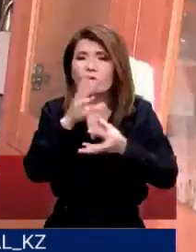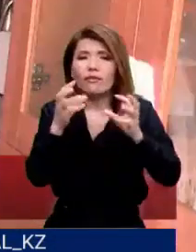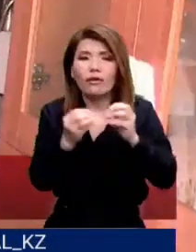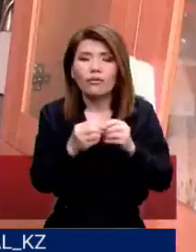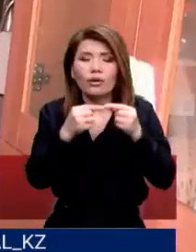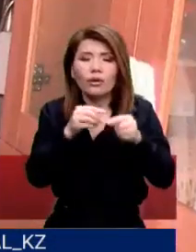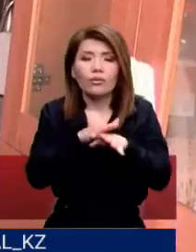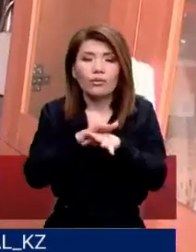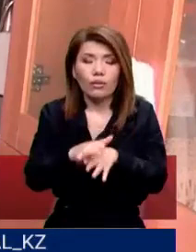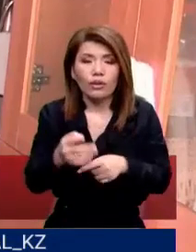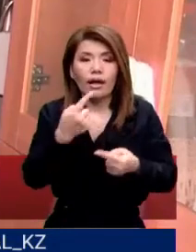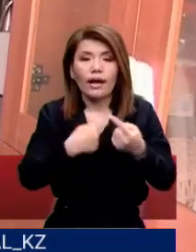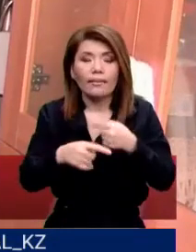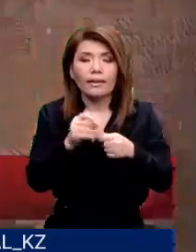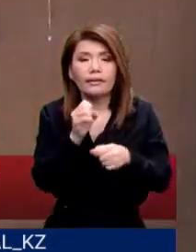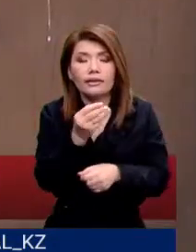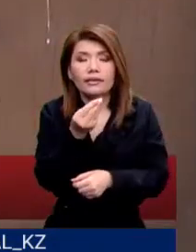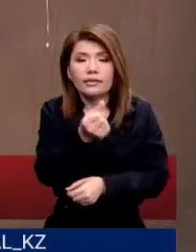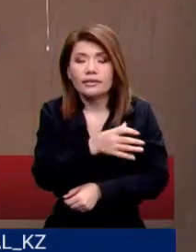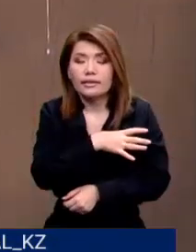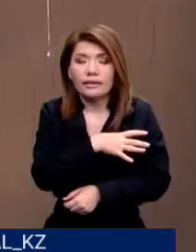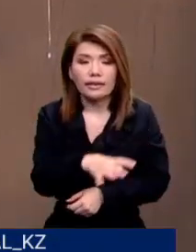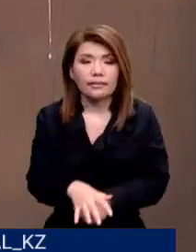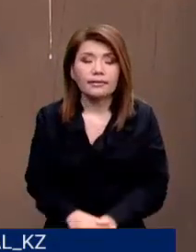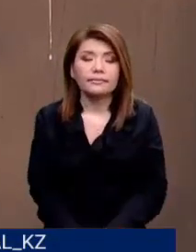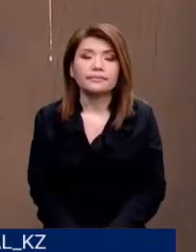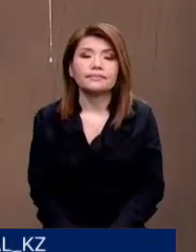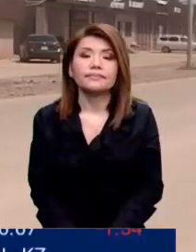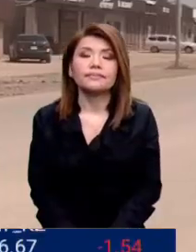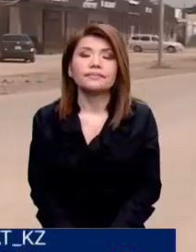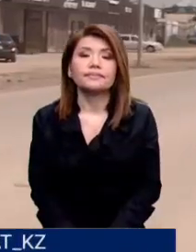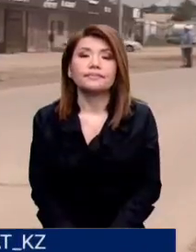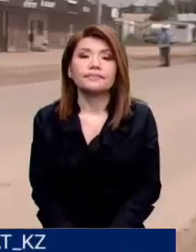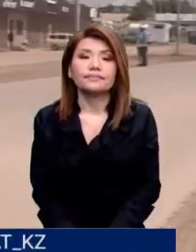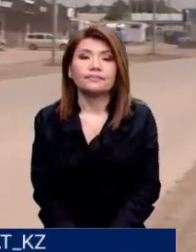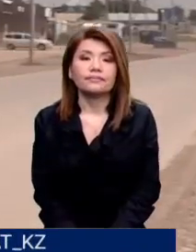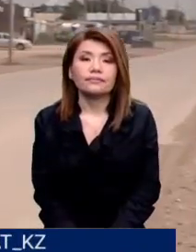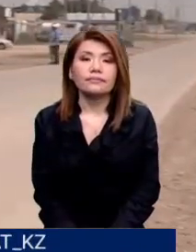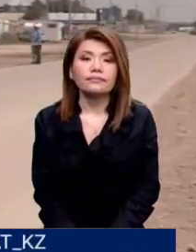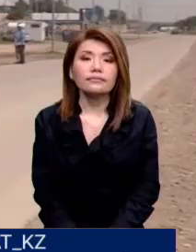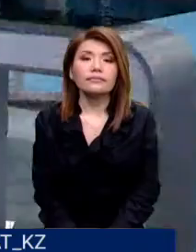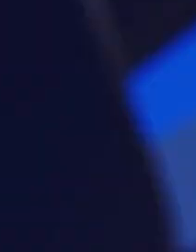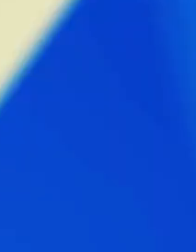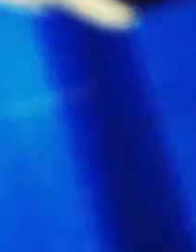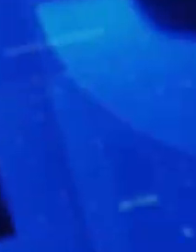әлі толық өтемақы төленбеген. Мақсұт Жарылқасын, Виталий Зайнтинов, Атамекен бизнес арнасы, Түркістан облысы.